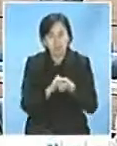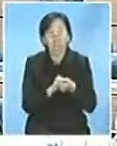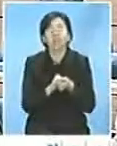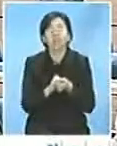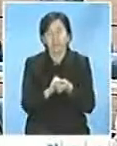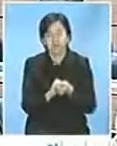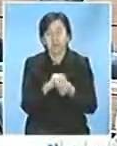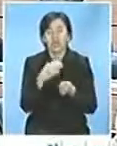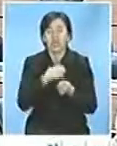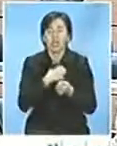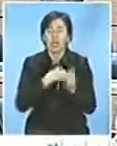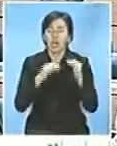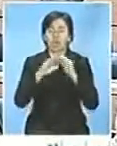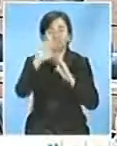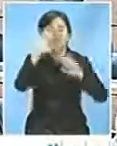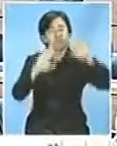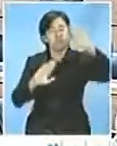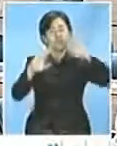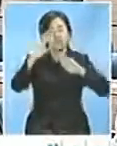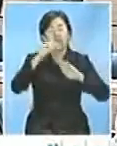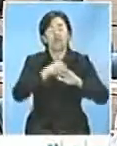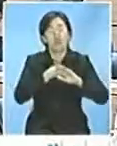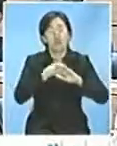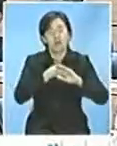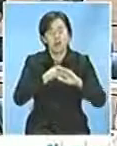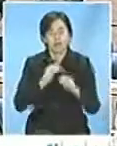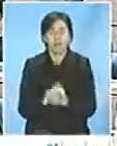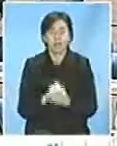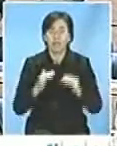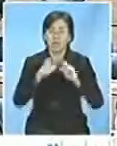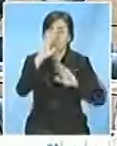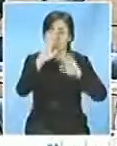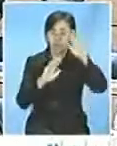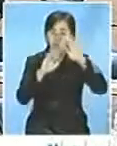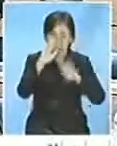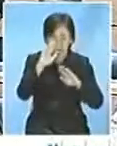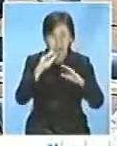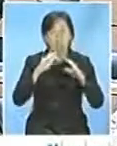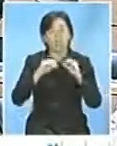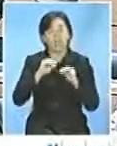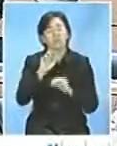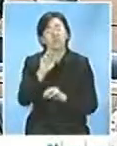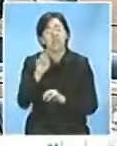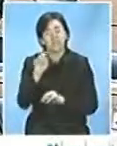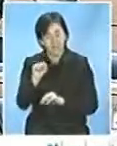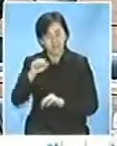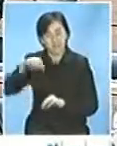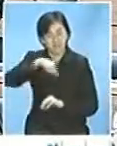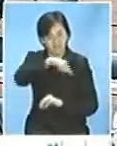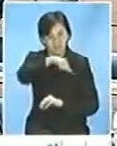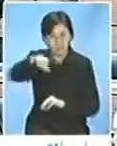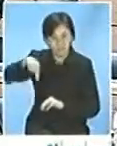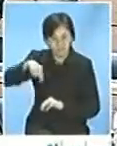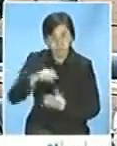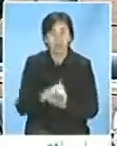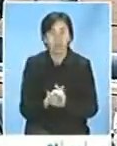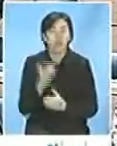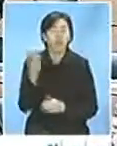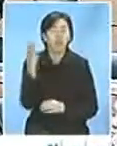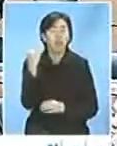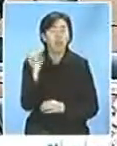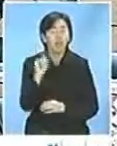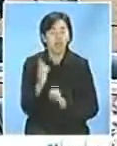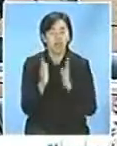ทางของระบอบประชาธิปไตยในวิถีทางของรัฐสภาวันนั้นเป็นยังไงท่านประธานครับ